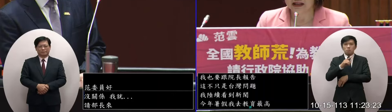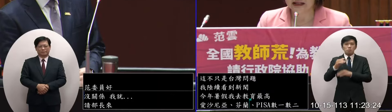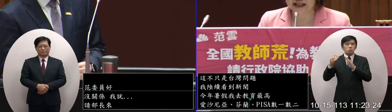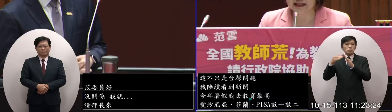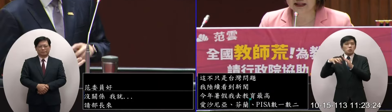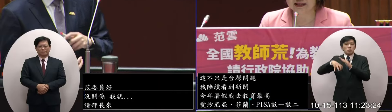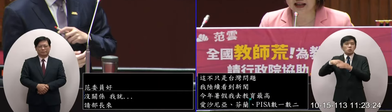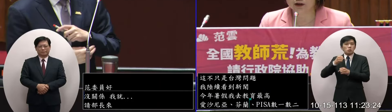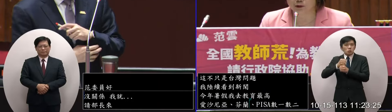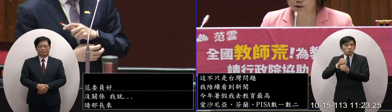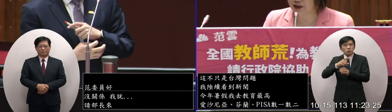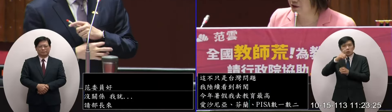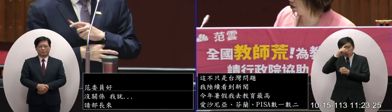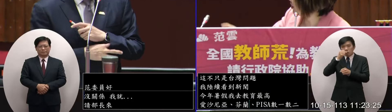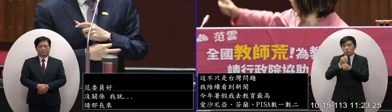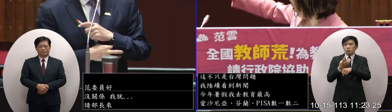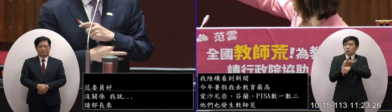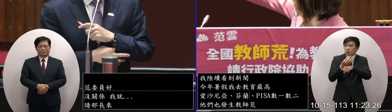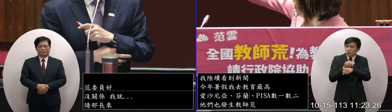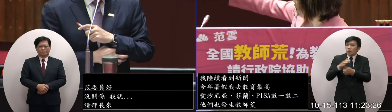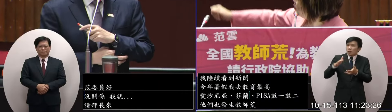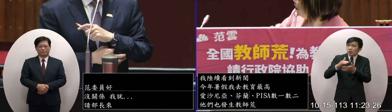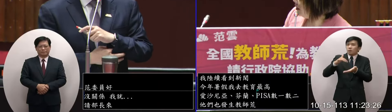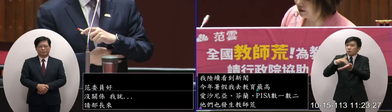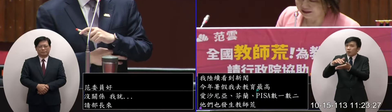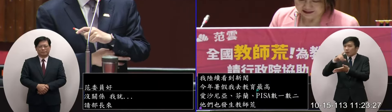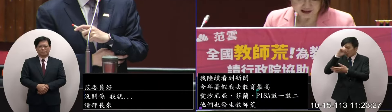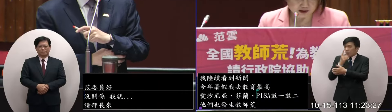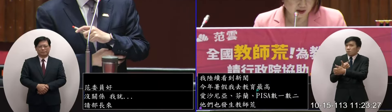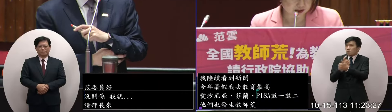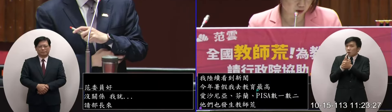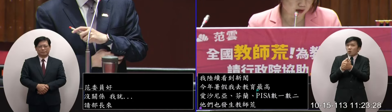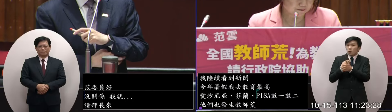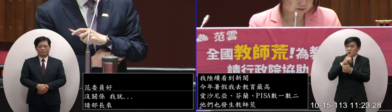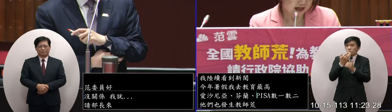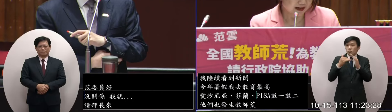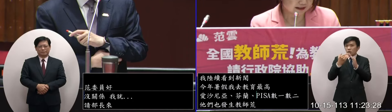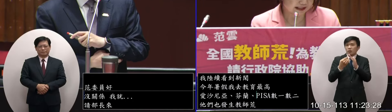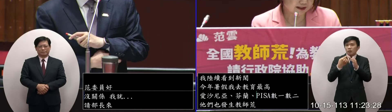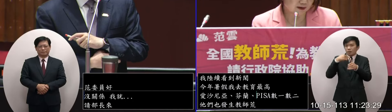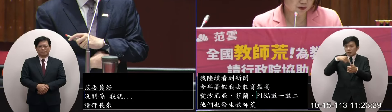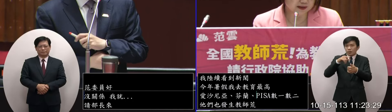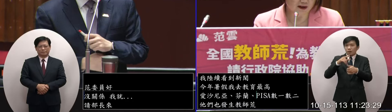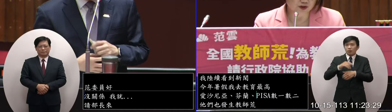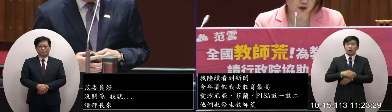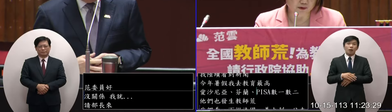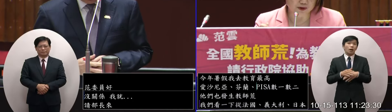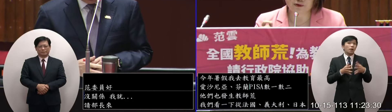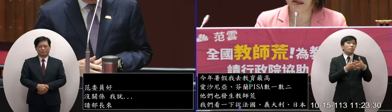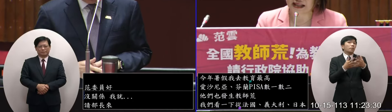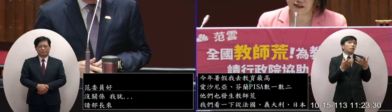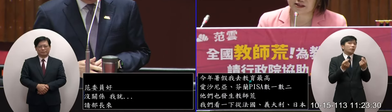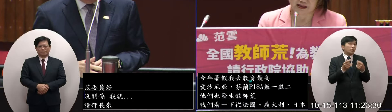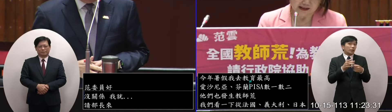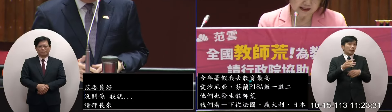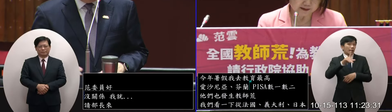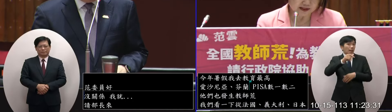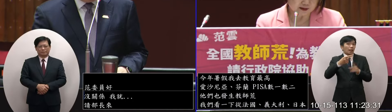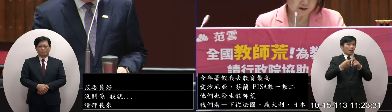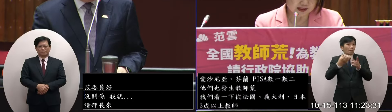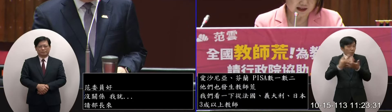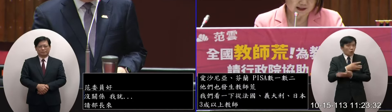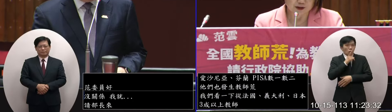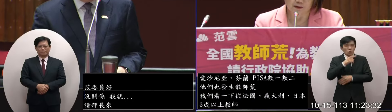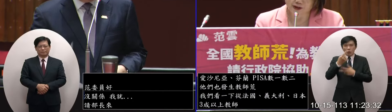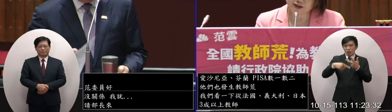爱沙尼亚跟芬兰，披萨都是数一数二的，他们也发生教师罢工，教师荒的问题。我们看一下，从法国、意大利、日本，30%以上的教师被认为是过劳死线。那你看到美国、英国，居然政府还主张就是说用居家工作弹性工时，吸引大家投入教师。美国闹教师荒。 还有提到说要周休三日，是不